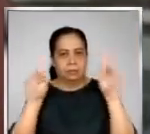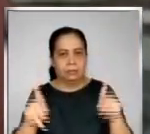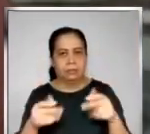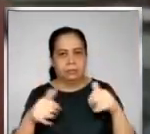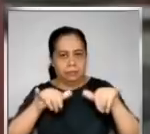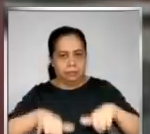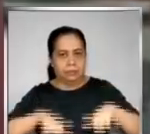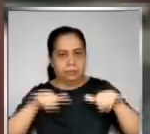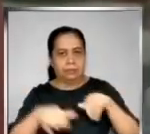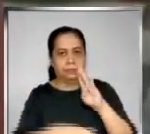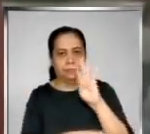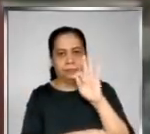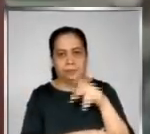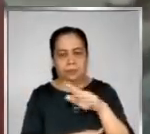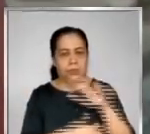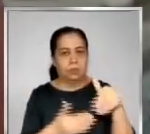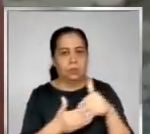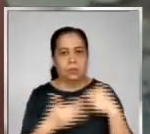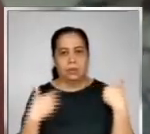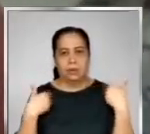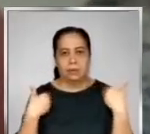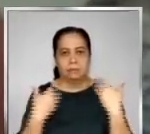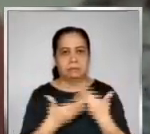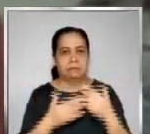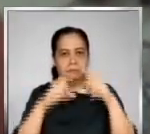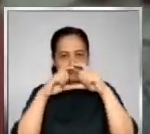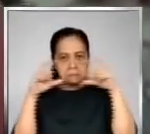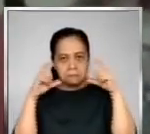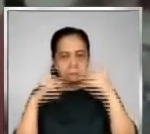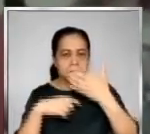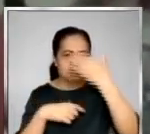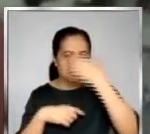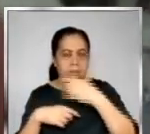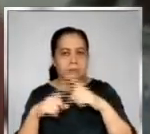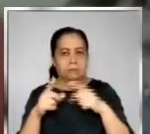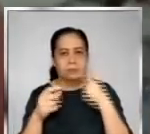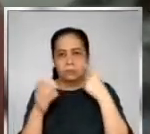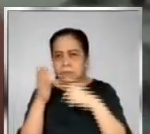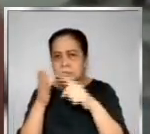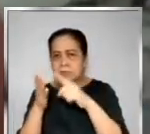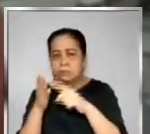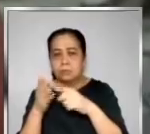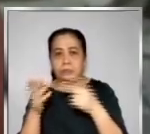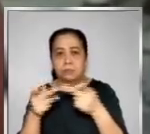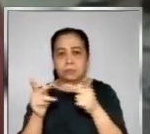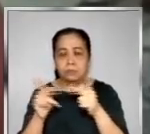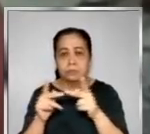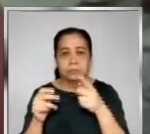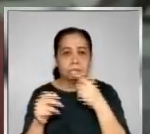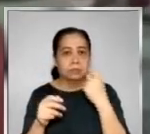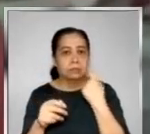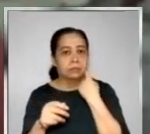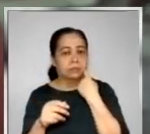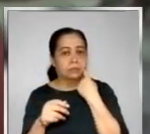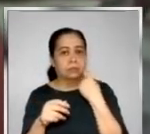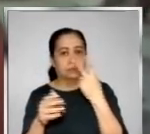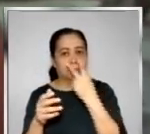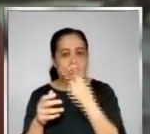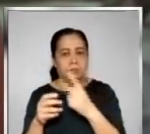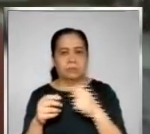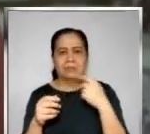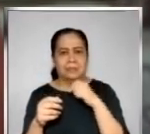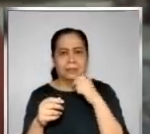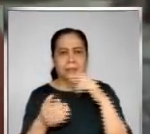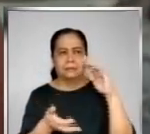Lahat sila ay may mga gamit na mask. Kinutukoy pa nga rin nila kung saan talaga yung tagas dahil mula kanina. Hindi pa talaga humupa yung